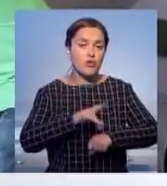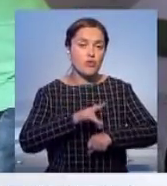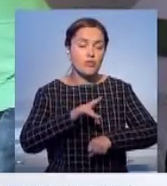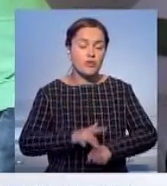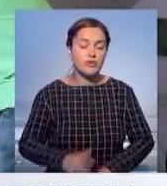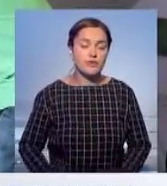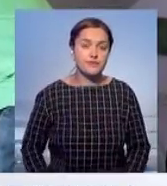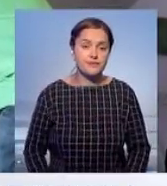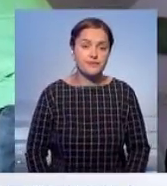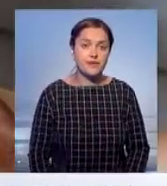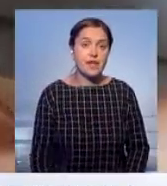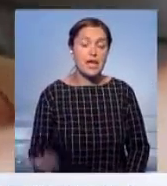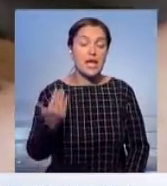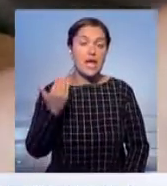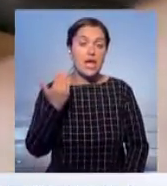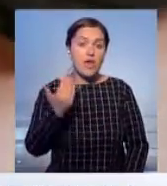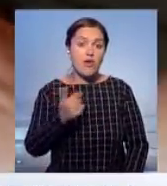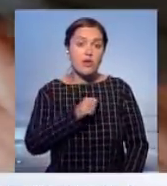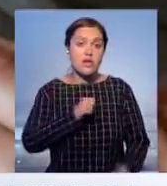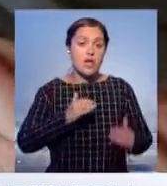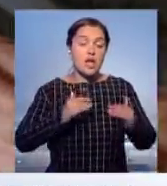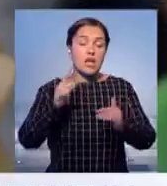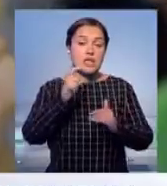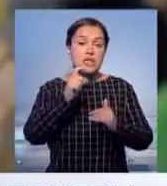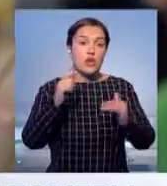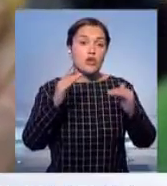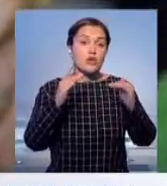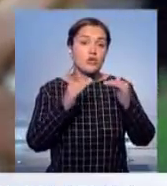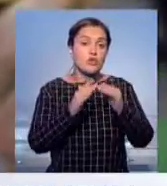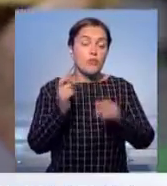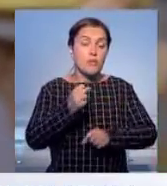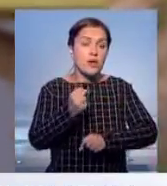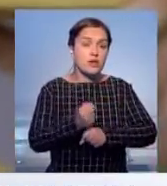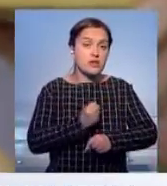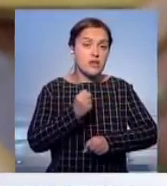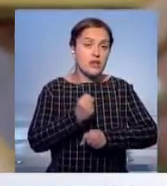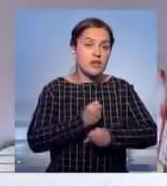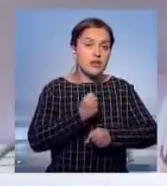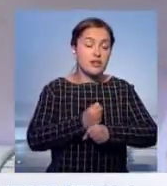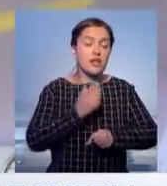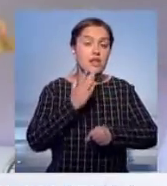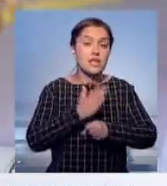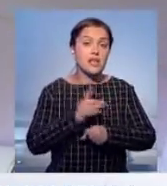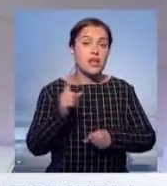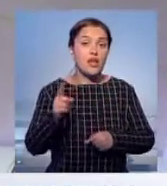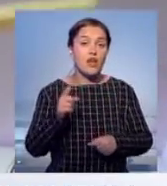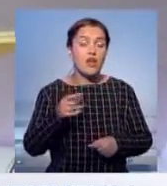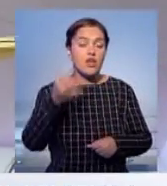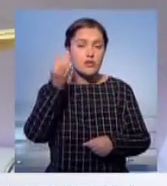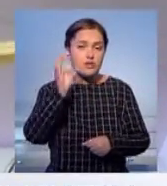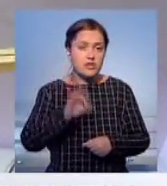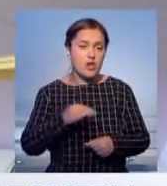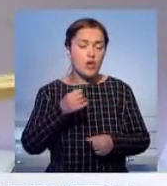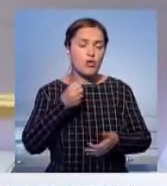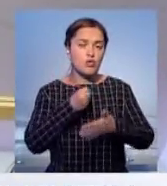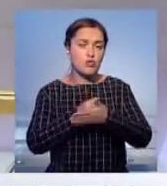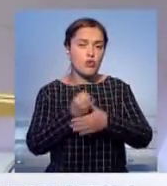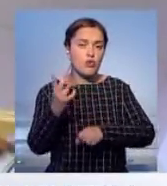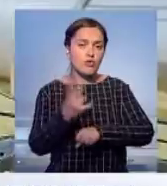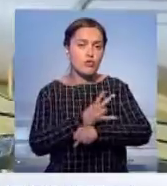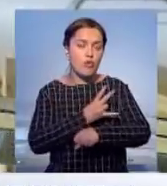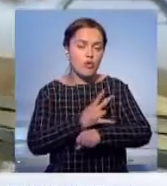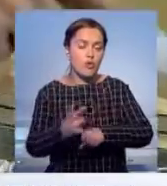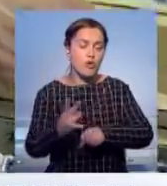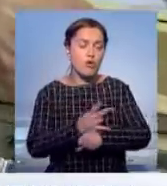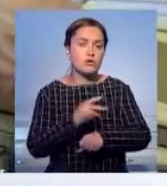В его мастерской на самом верхнем этаже дома кипит творческий процесс. Владимир частенько засиживается здесь ночами